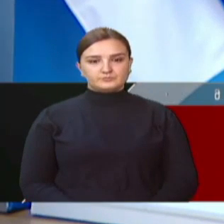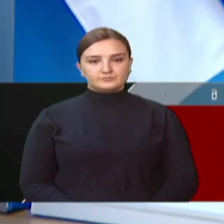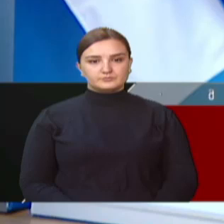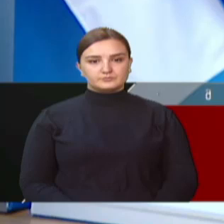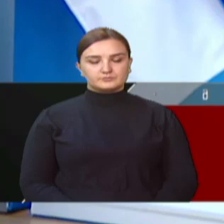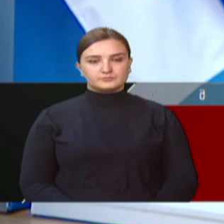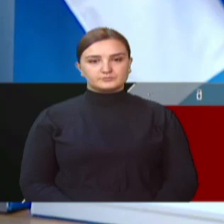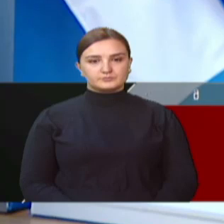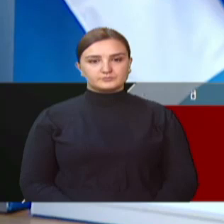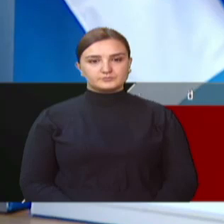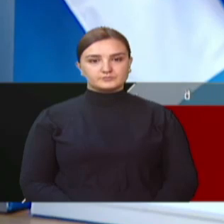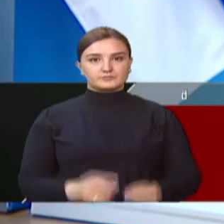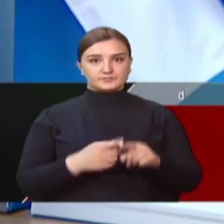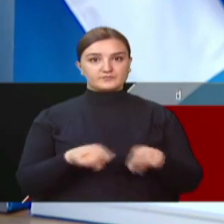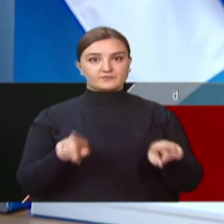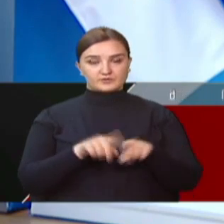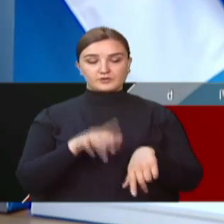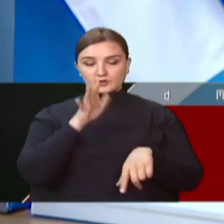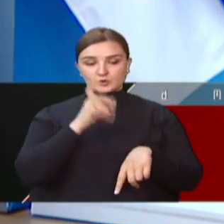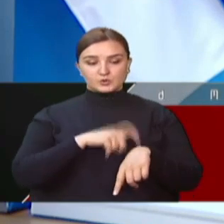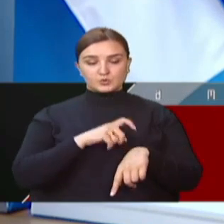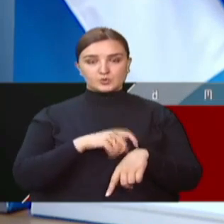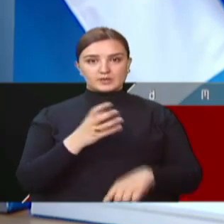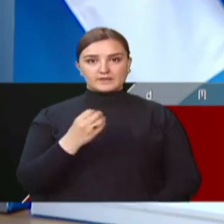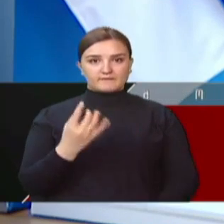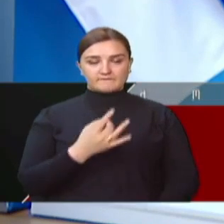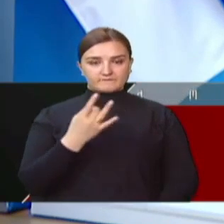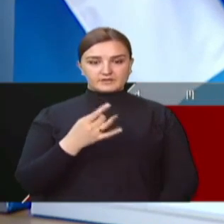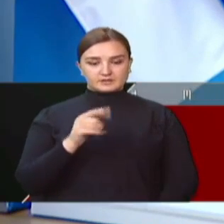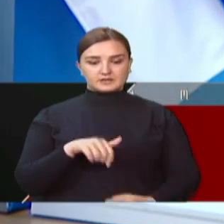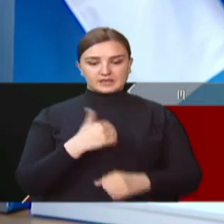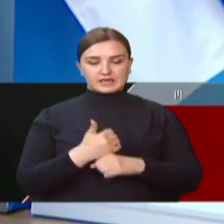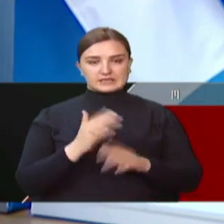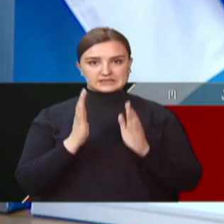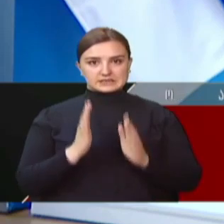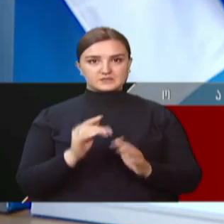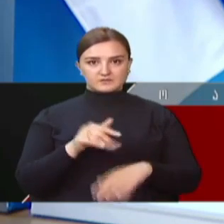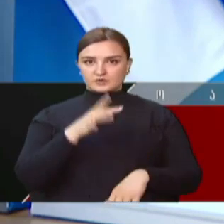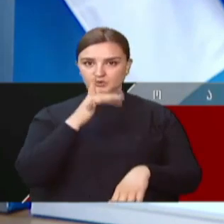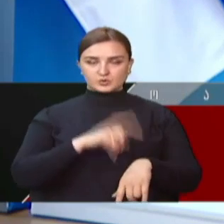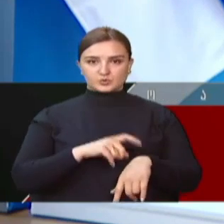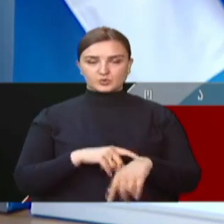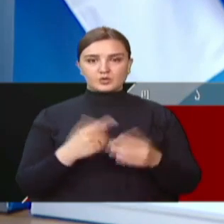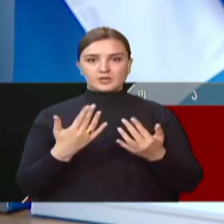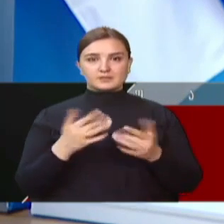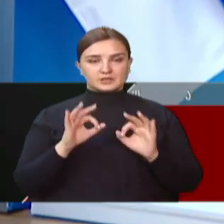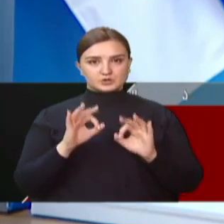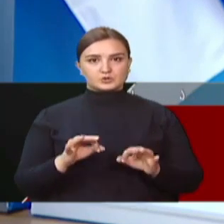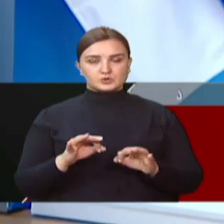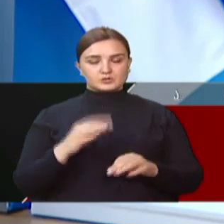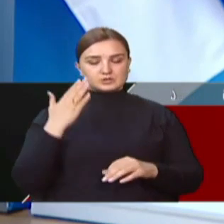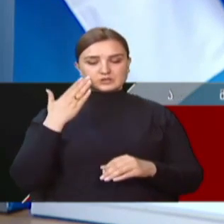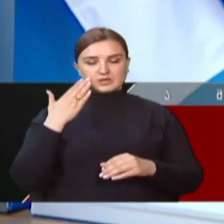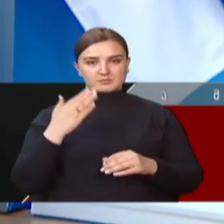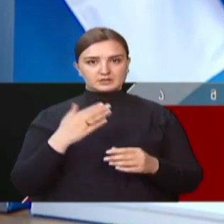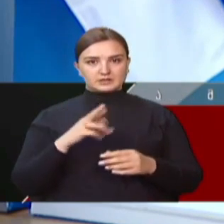დრო, რა თქმა უნდა, კიდევ ერთხელ განსაზღვრავს დრო, რამდენად სწორი სამართლიანი